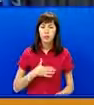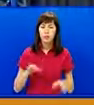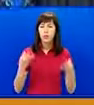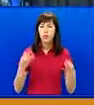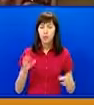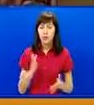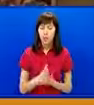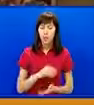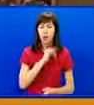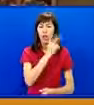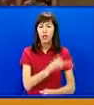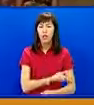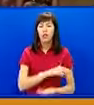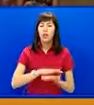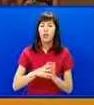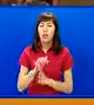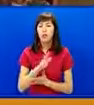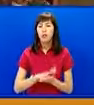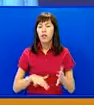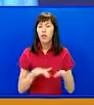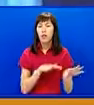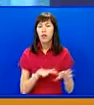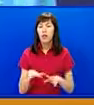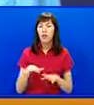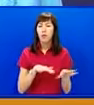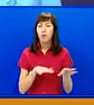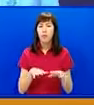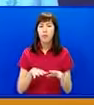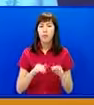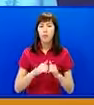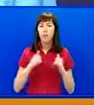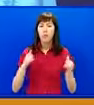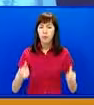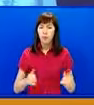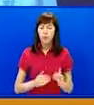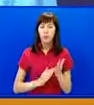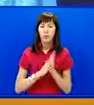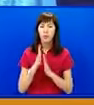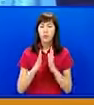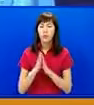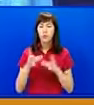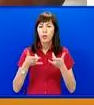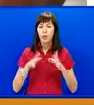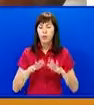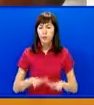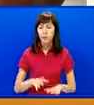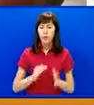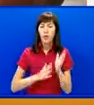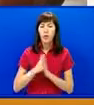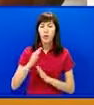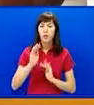Конституция является мощным фактором дальнейшей реализации процесса модернизации, укрепления демократических начал,